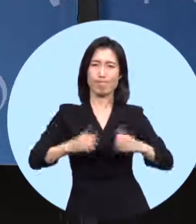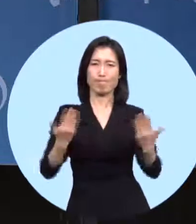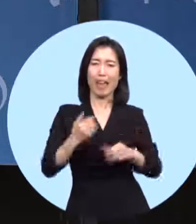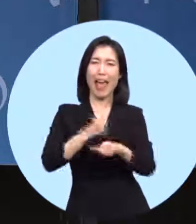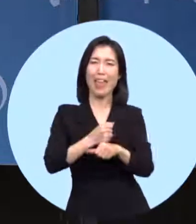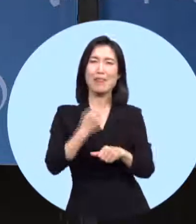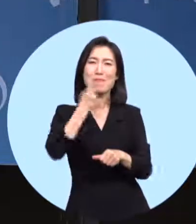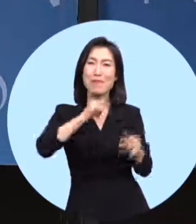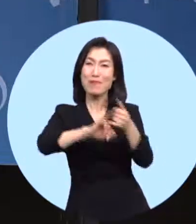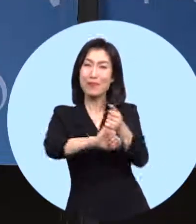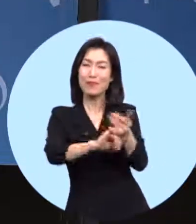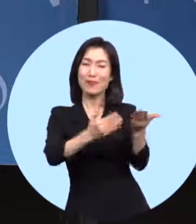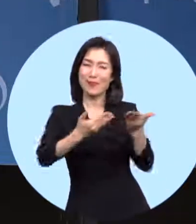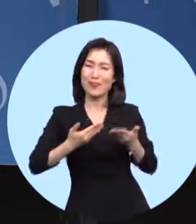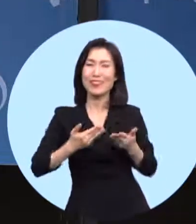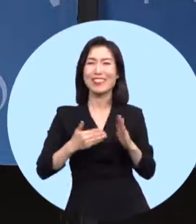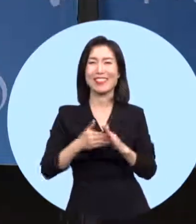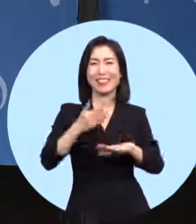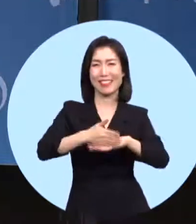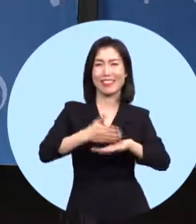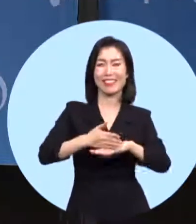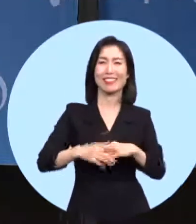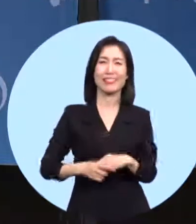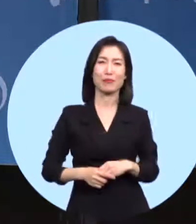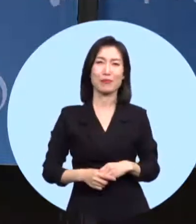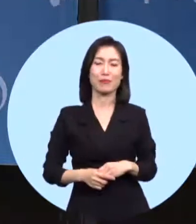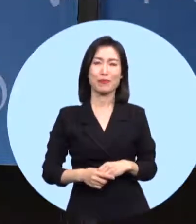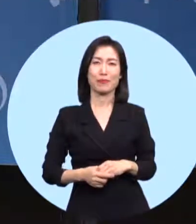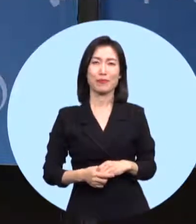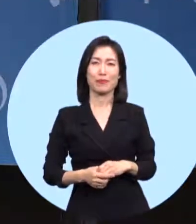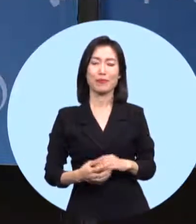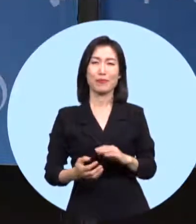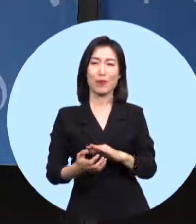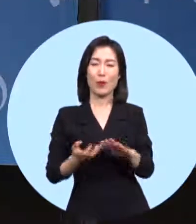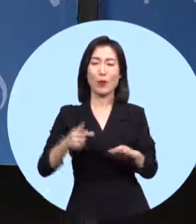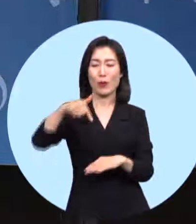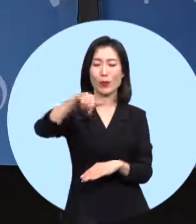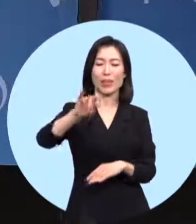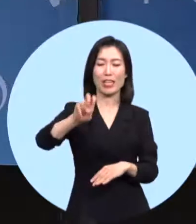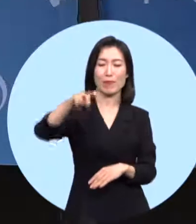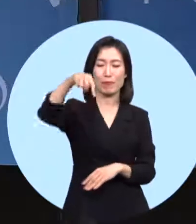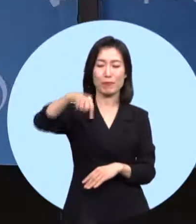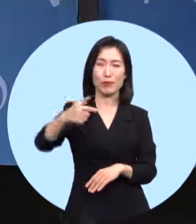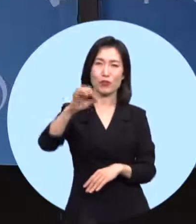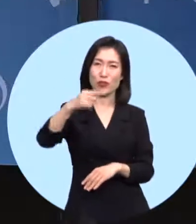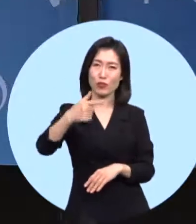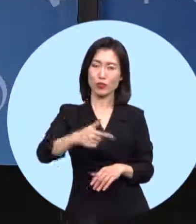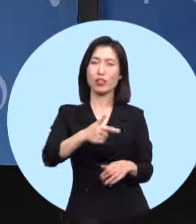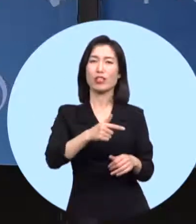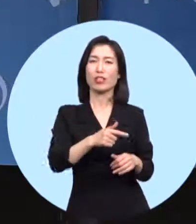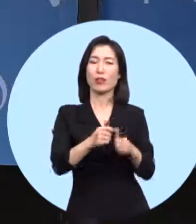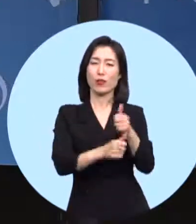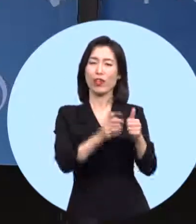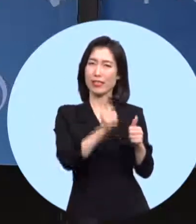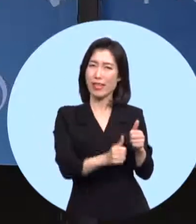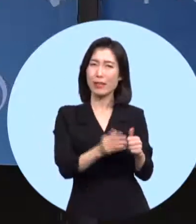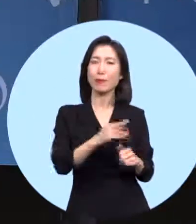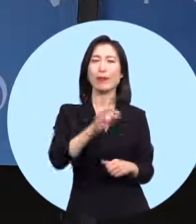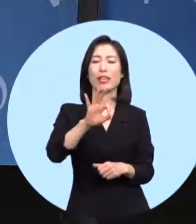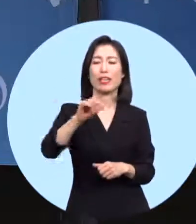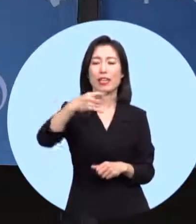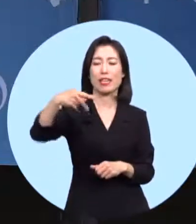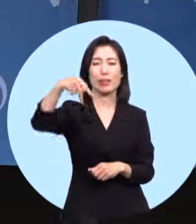다시 한번 확인을 했습니다. 그리고 앞서서 김순훈 위원장님과 이희수 교수님의 좋은 발제를